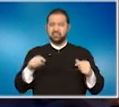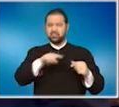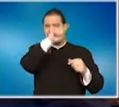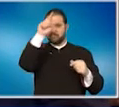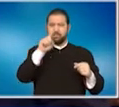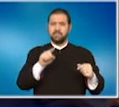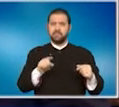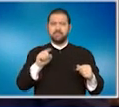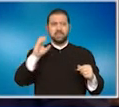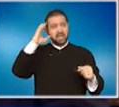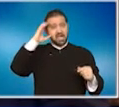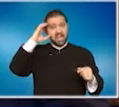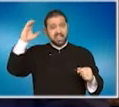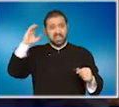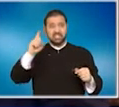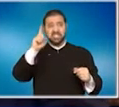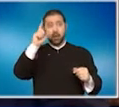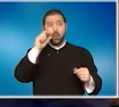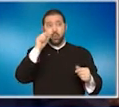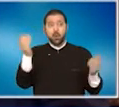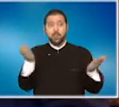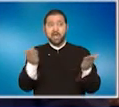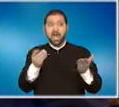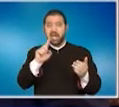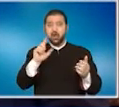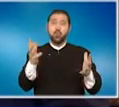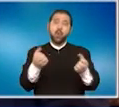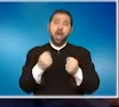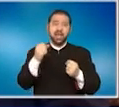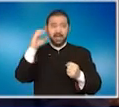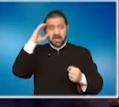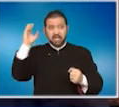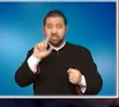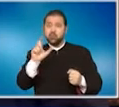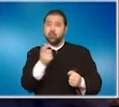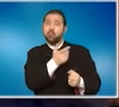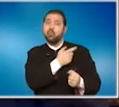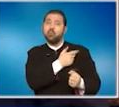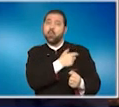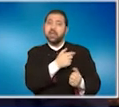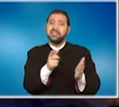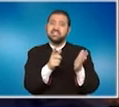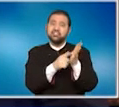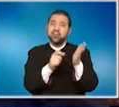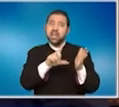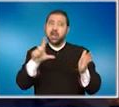Credința. Deci un om care nu are credință nu poate să-i ceară lui Dumnezeu